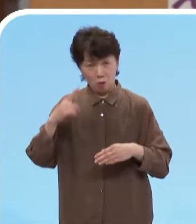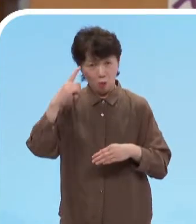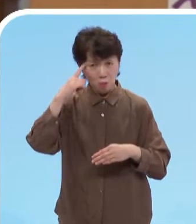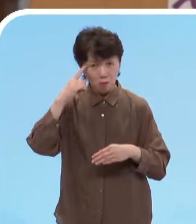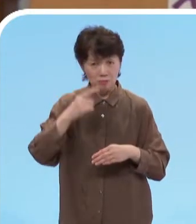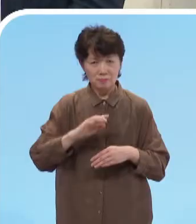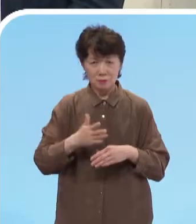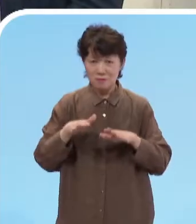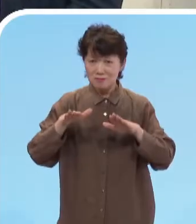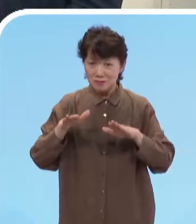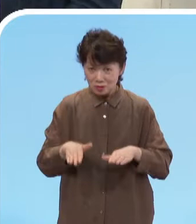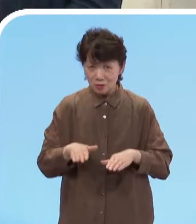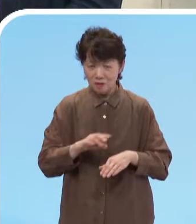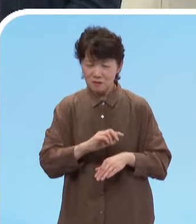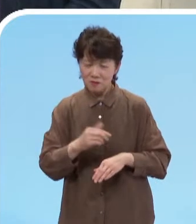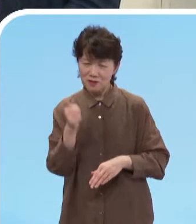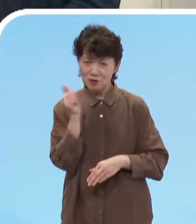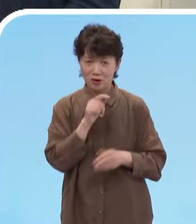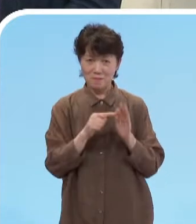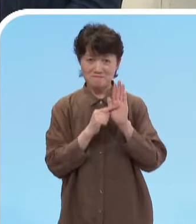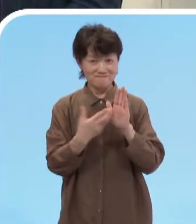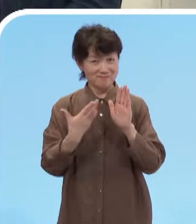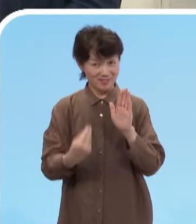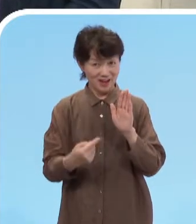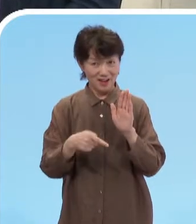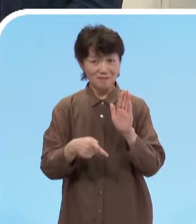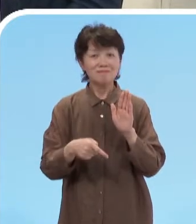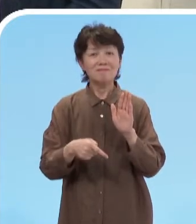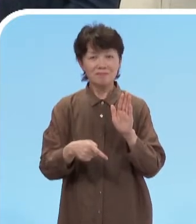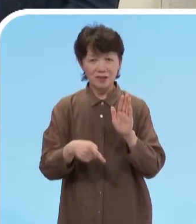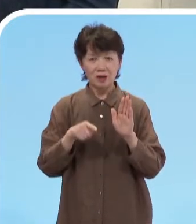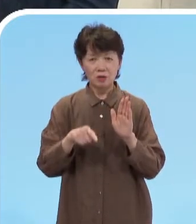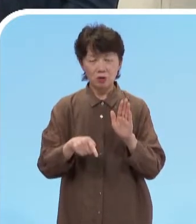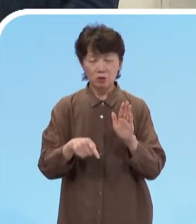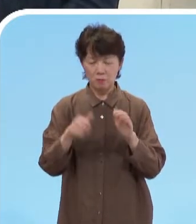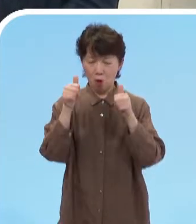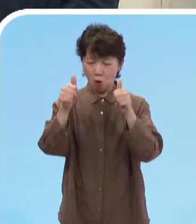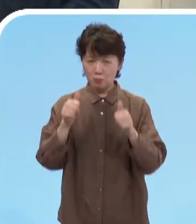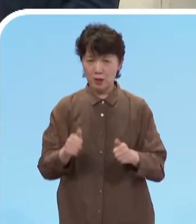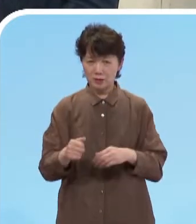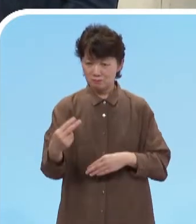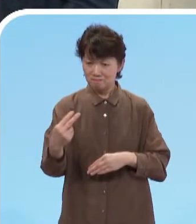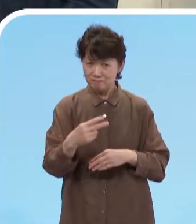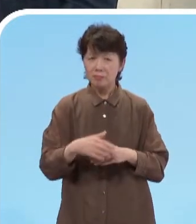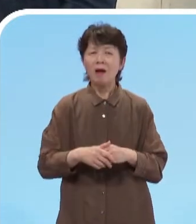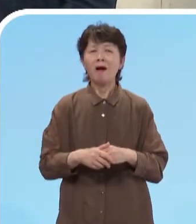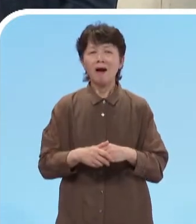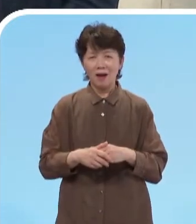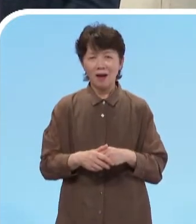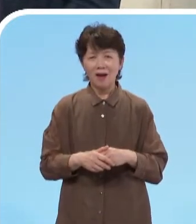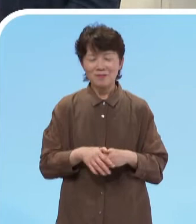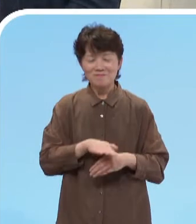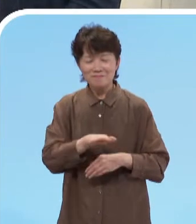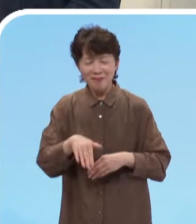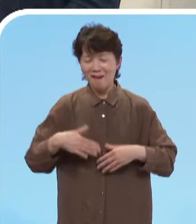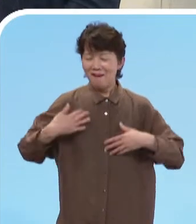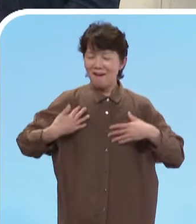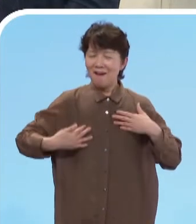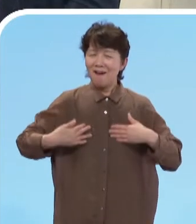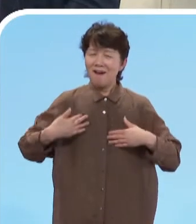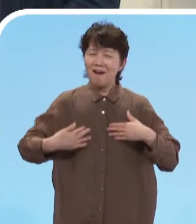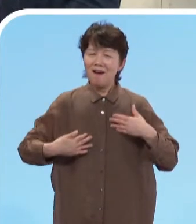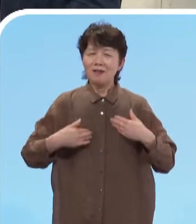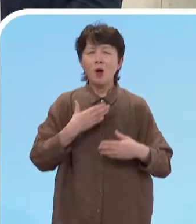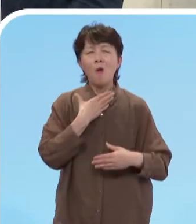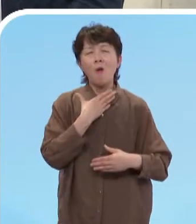うんですけれども、今日ご紹介させていただいた内容ですとか、それから当館のホームページを見てですね、少しでも温かな気持